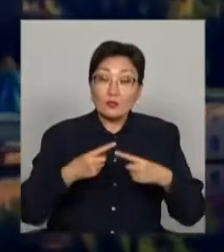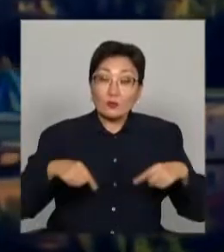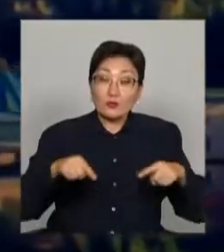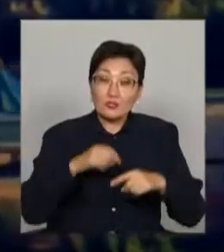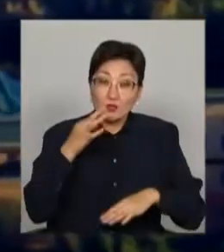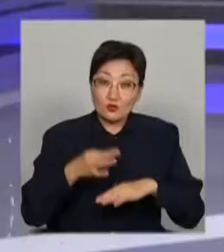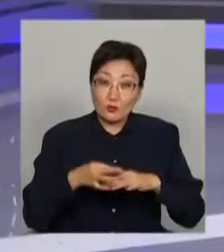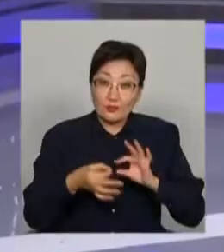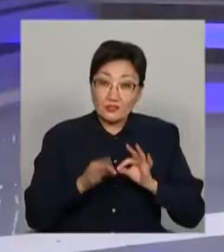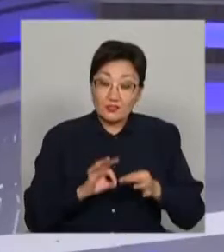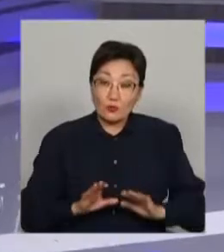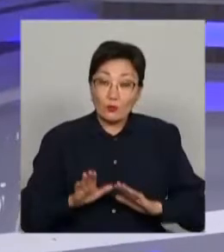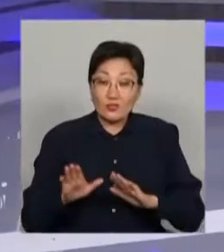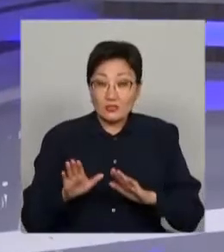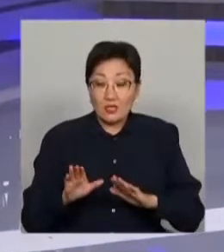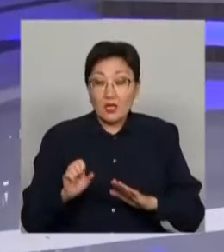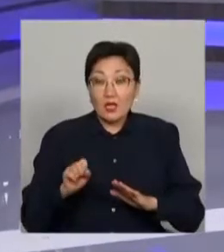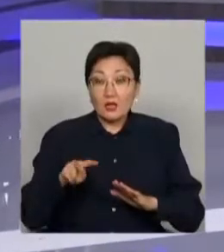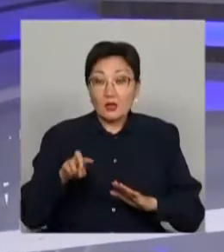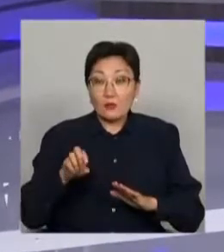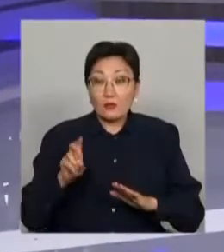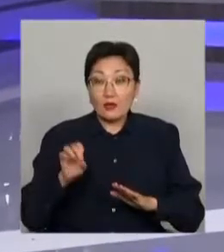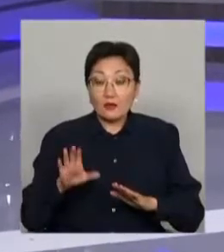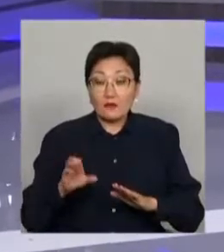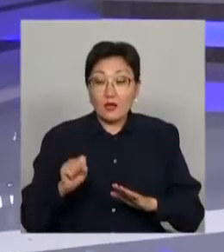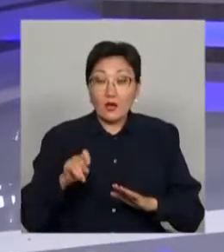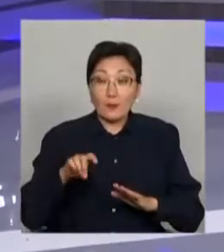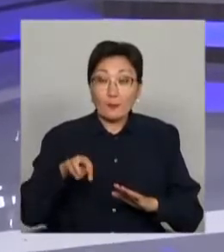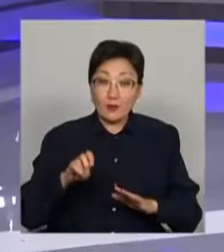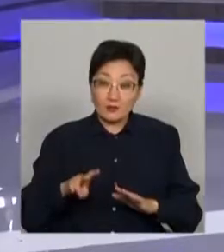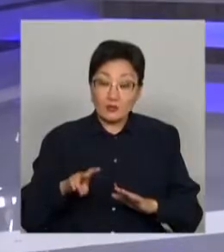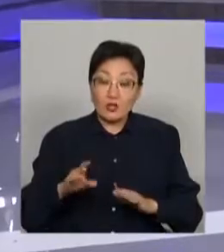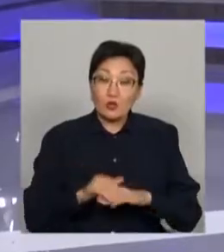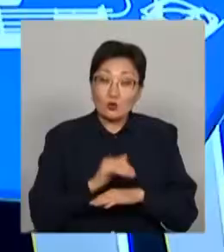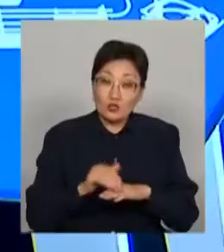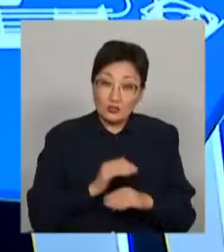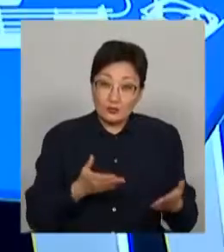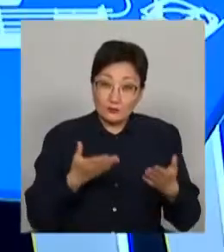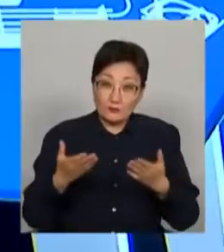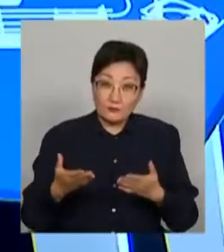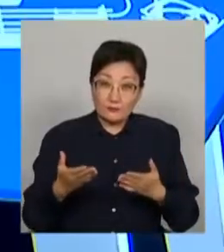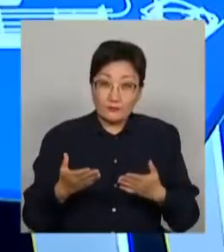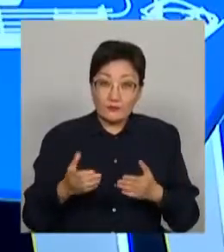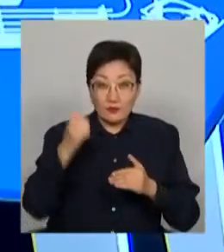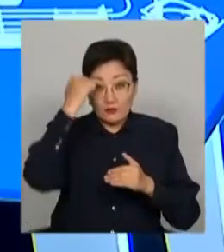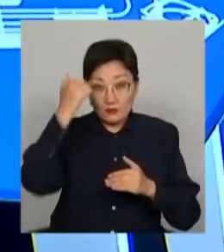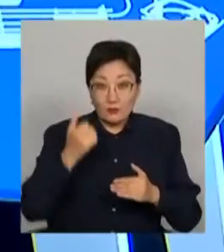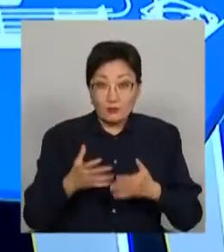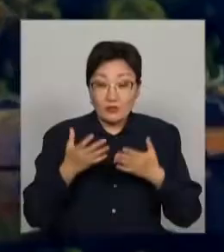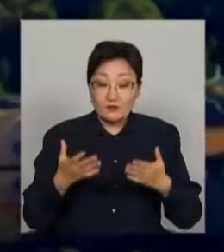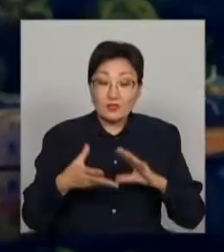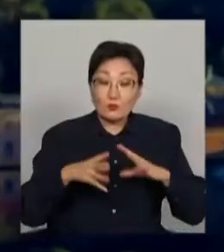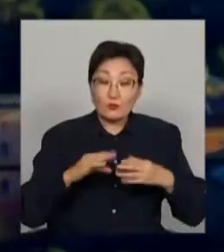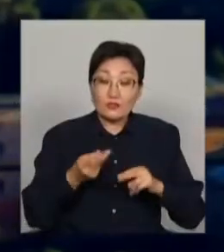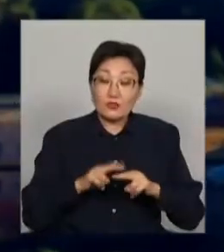жауапты хатшысының орынбасары Әлімбеков Арман Елубекұлы. Қош келдіңіз. Қош болдық, рахмет сізге. Жалпы